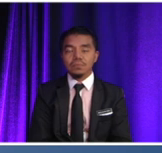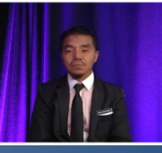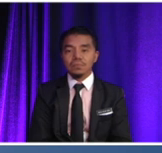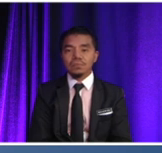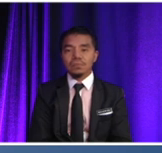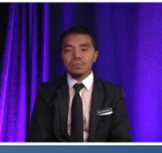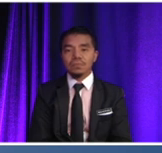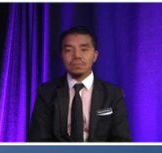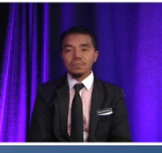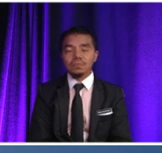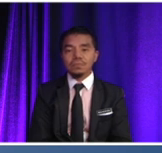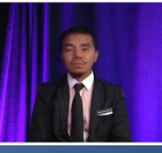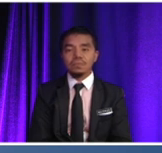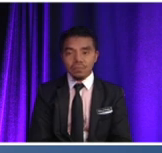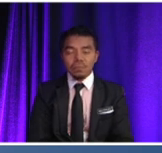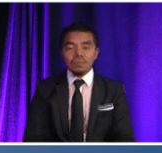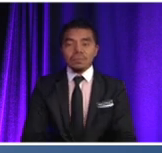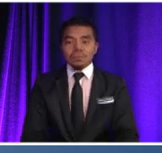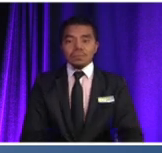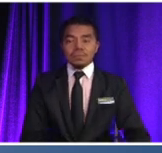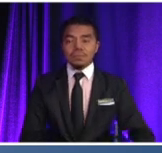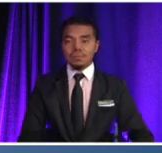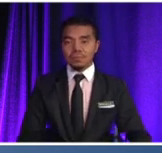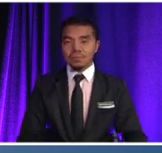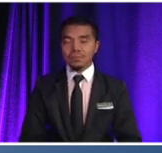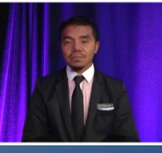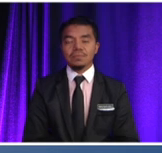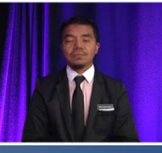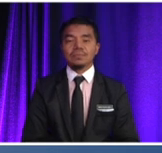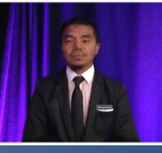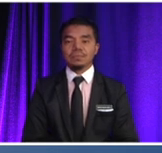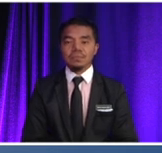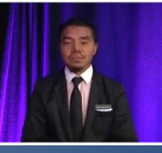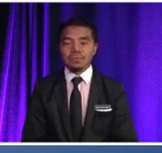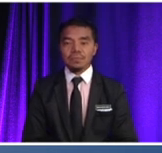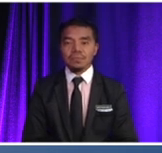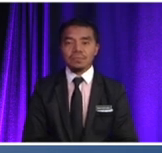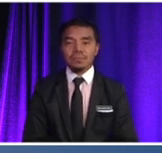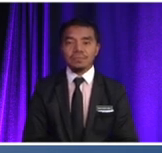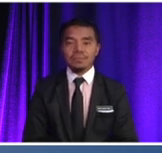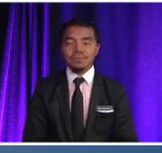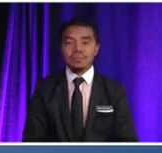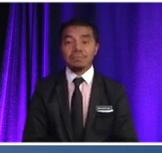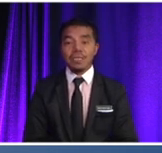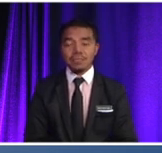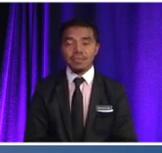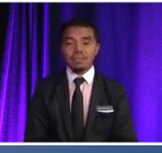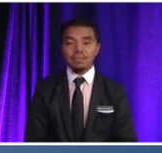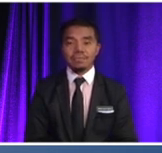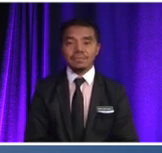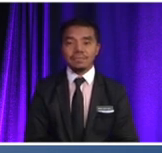betul mementingkan keuntungan jangka masa pendek salah karena bagi Usahawan ini adalah jangka Masa panjang